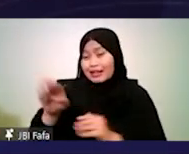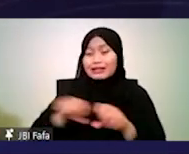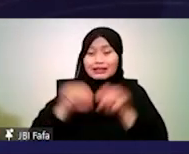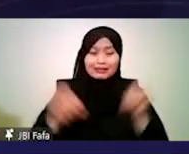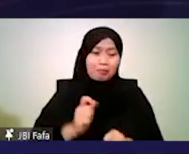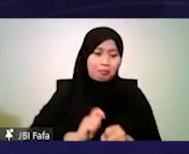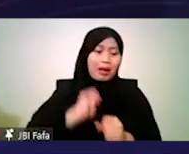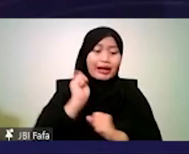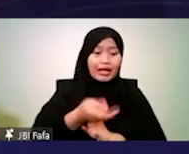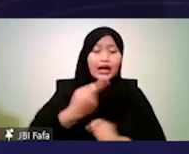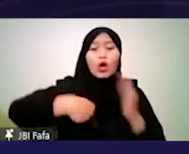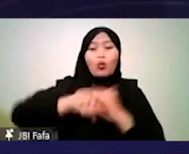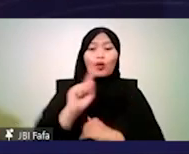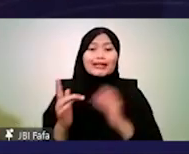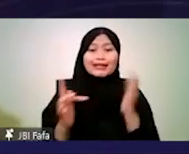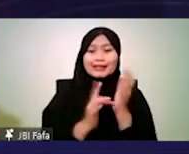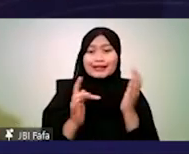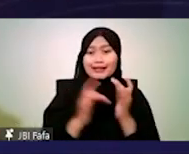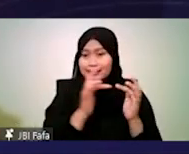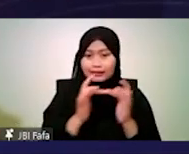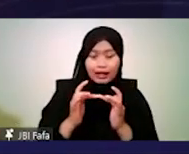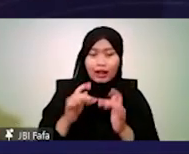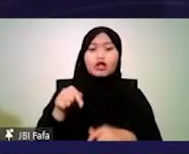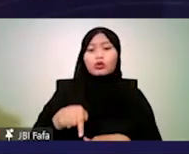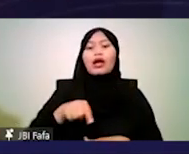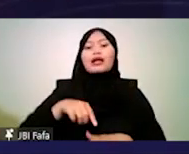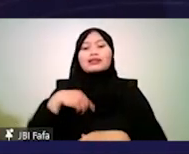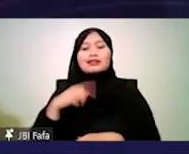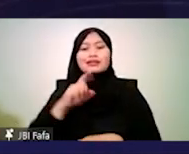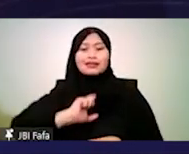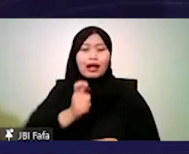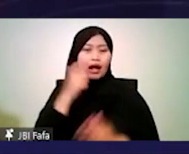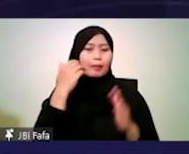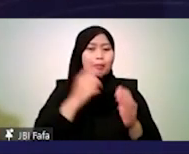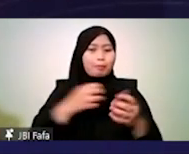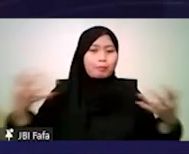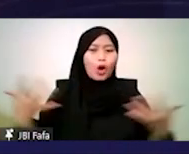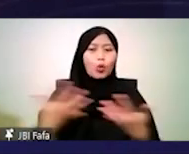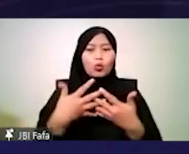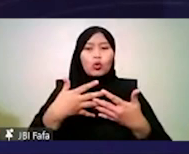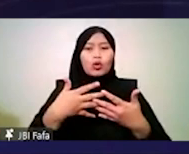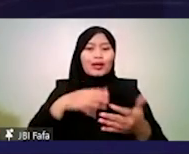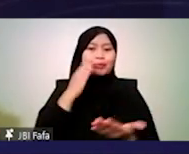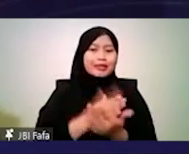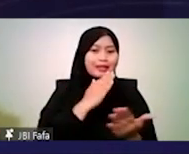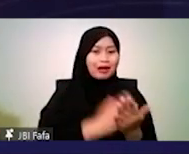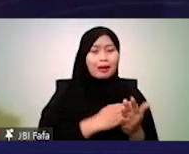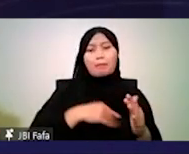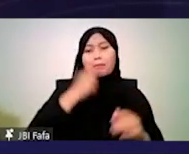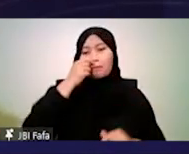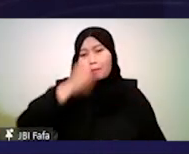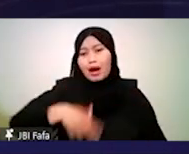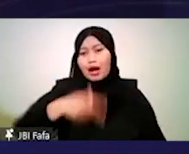itulah yang kita lakukan bauran kebijakan bank Indonesia lanjut lah bagai